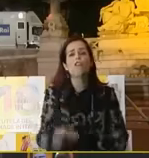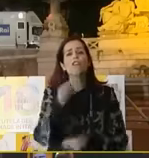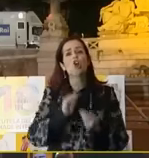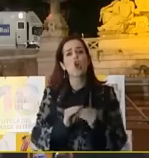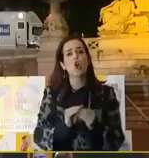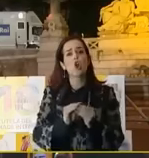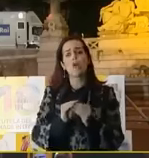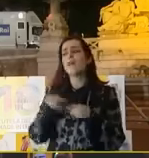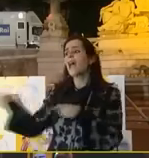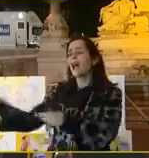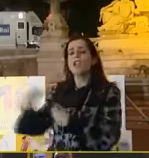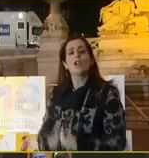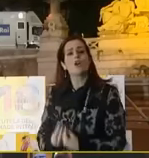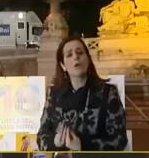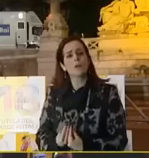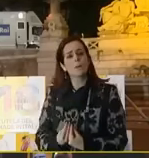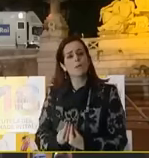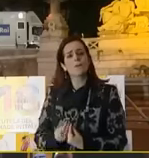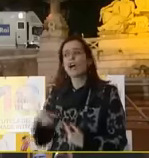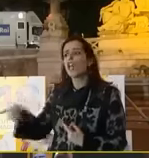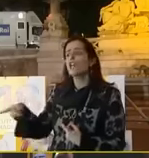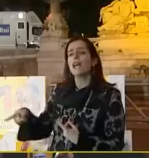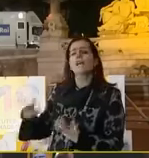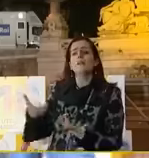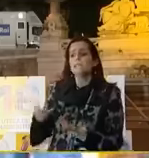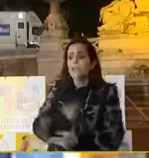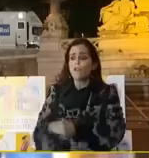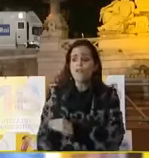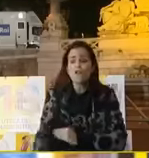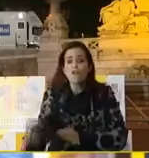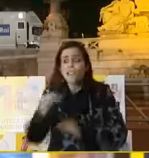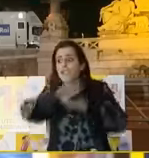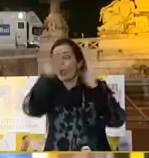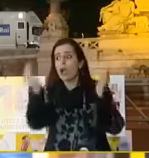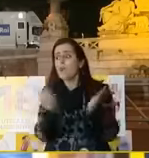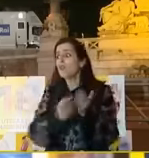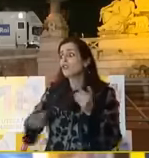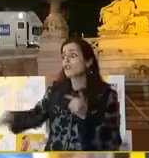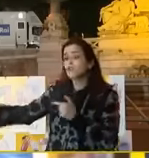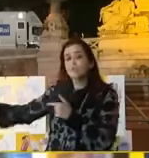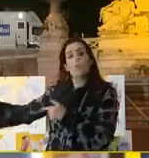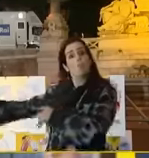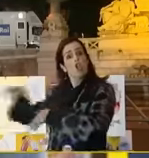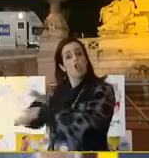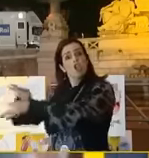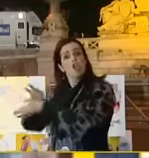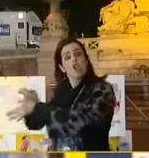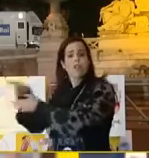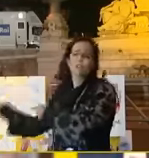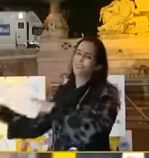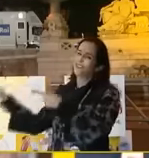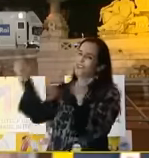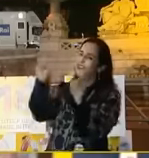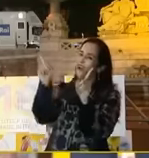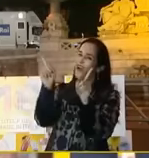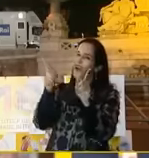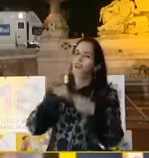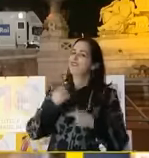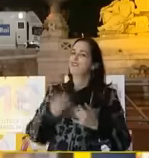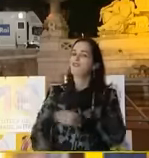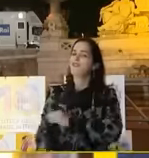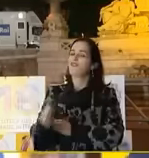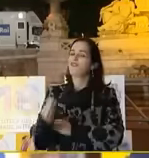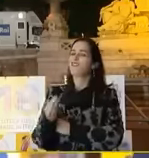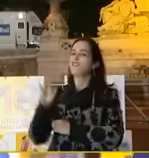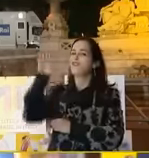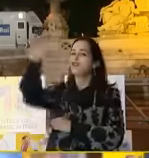devo mettere un mondo al figlio, un figlio al mondo, se siete voi che lo governate e mio figlio non avrà futuro? E allora